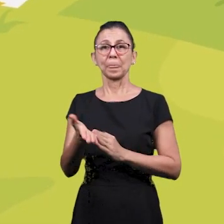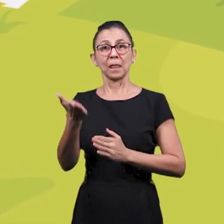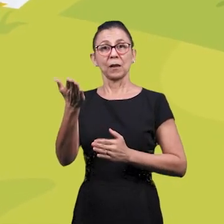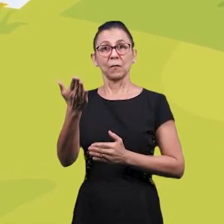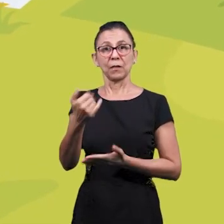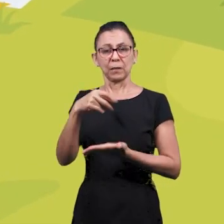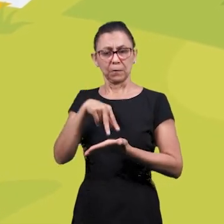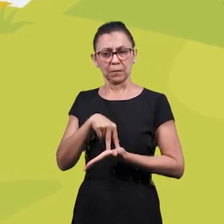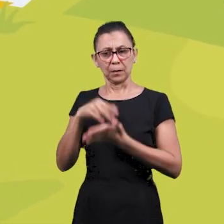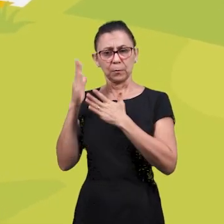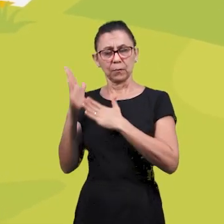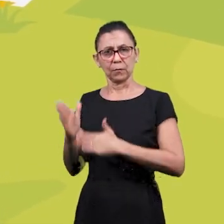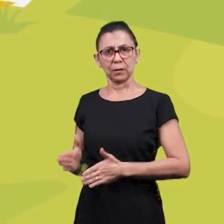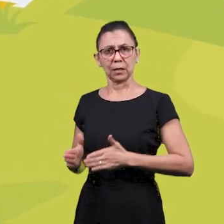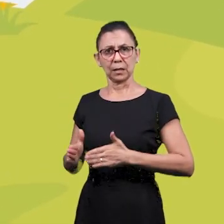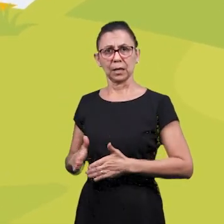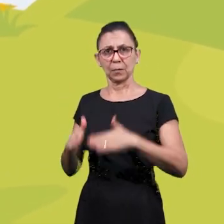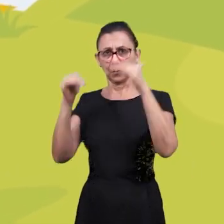мной, я вас поведу.